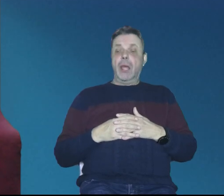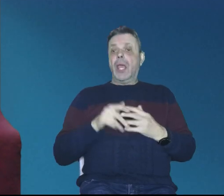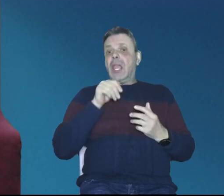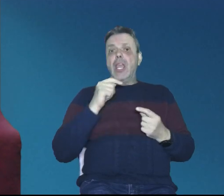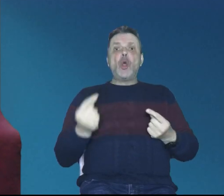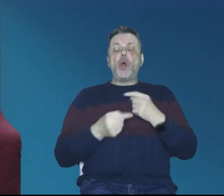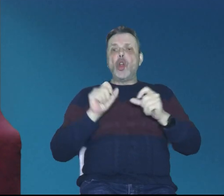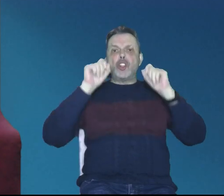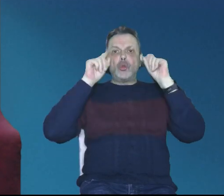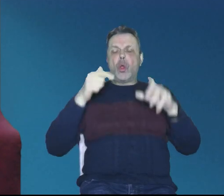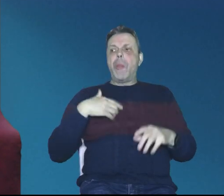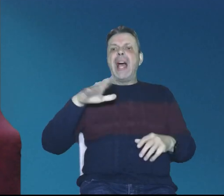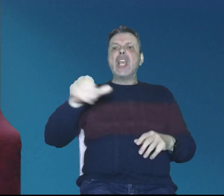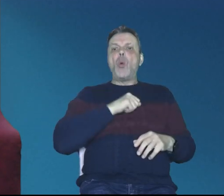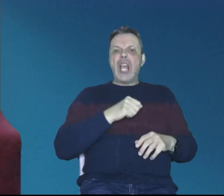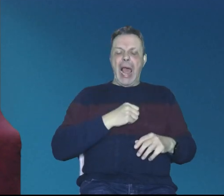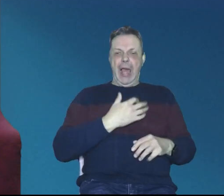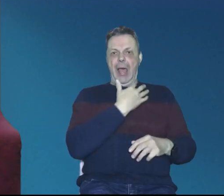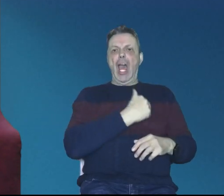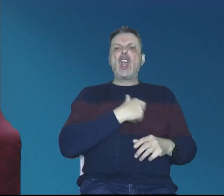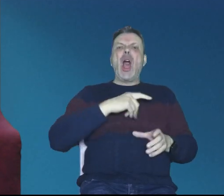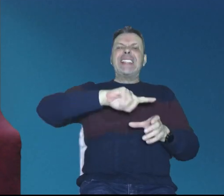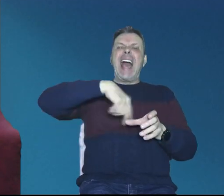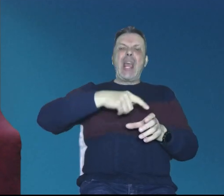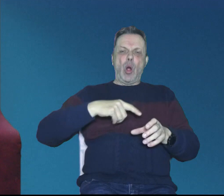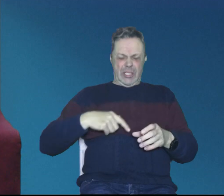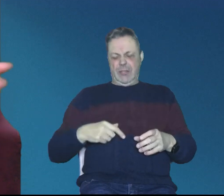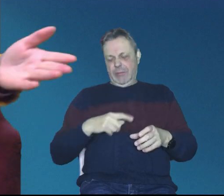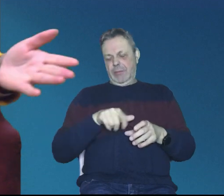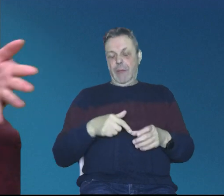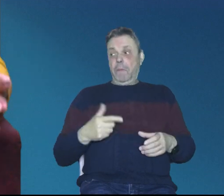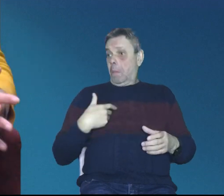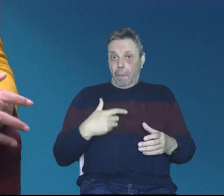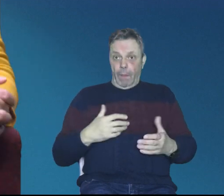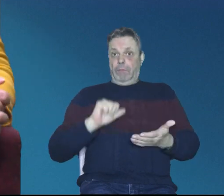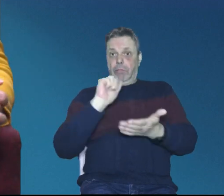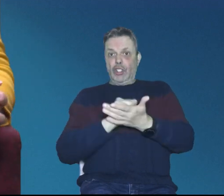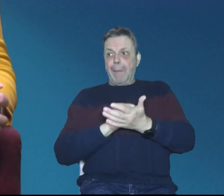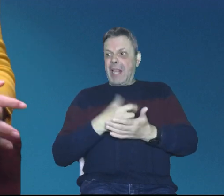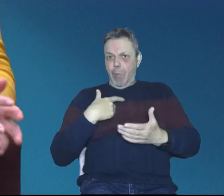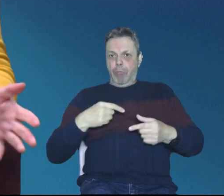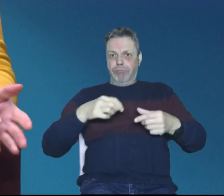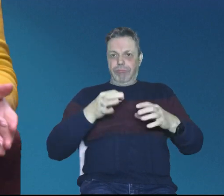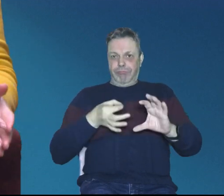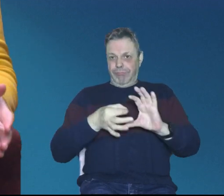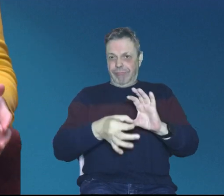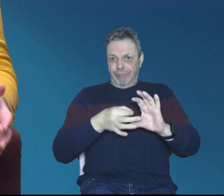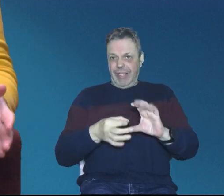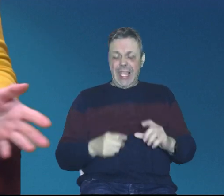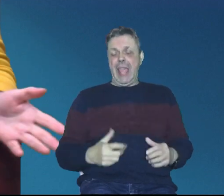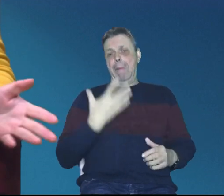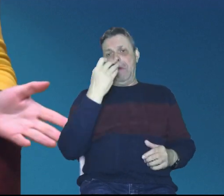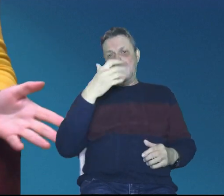skladbu. Dogodilo se evo čudo, uzela nas je Croatia Records. Prošlog adventa je izašao naš Columbina's Christmas